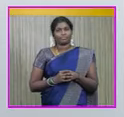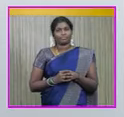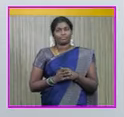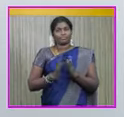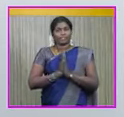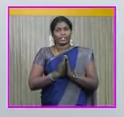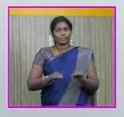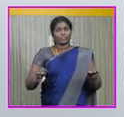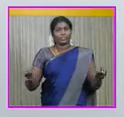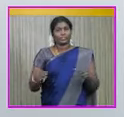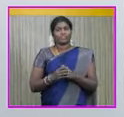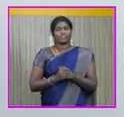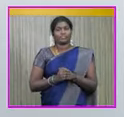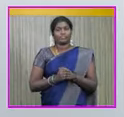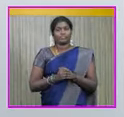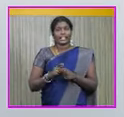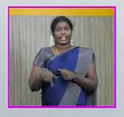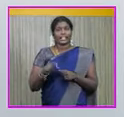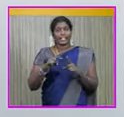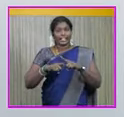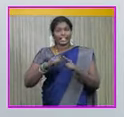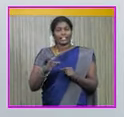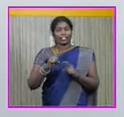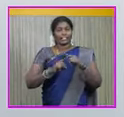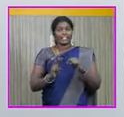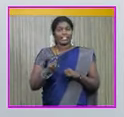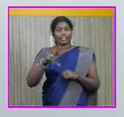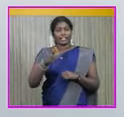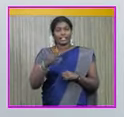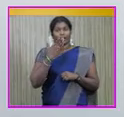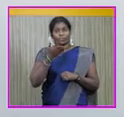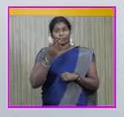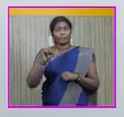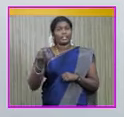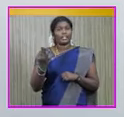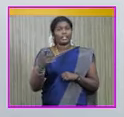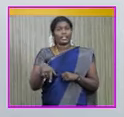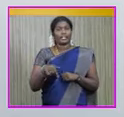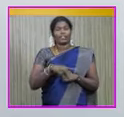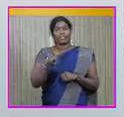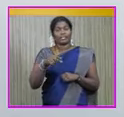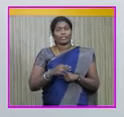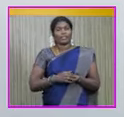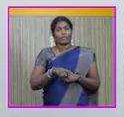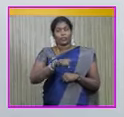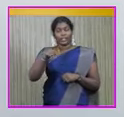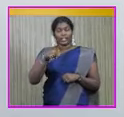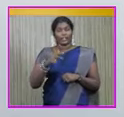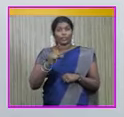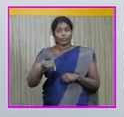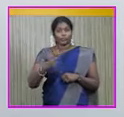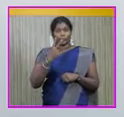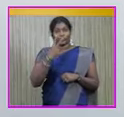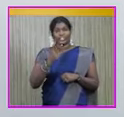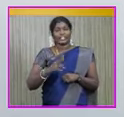வணக்கம் குழந்தைகளே, கல்வி தொலைக்காட்சியின் 8ஆம் வகுப்பு கணித பாட நிகழ்ச்சியின் வாயிலாக உங்கள் அனைவரையும் மீண்டும் ஒரு முறை